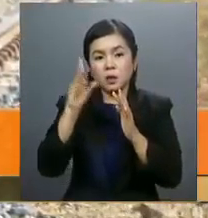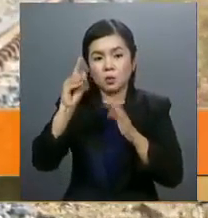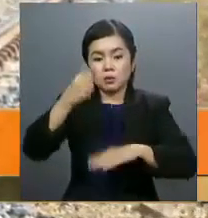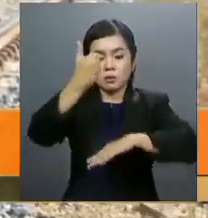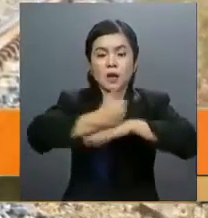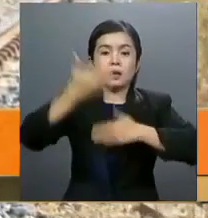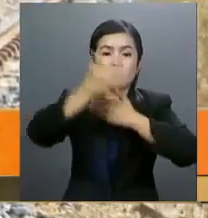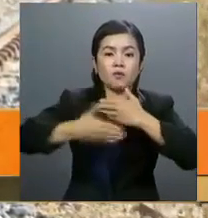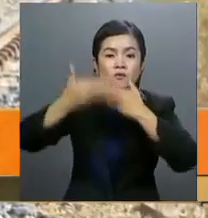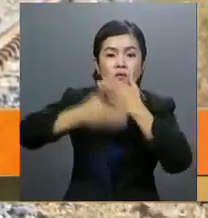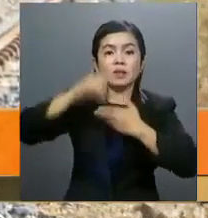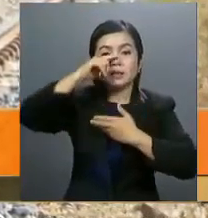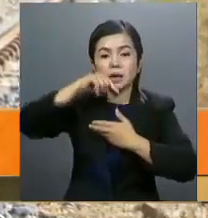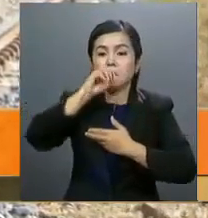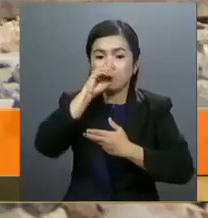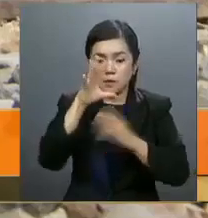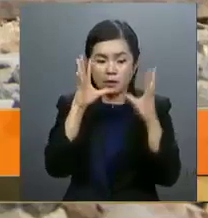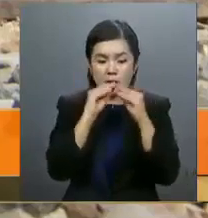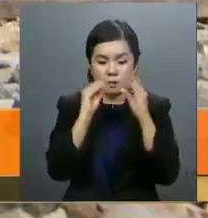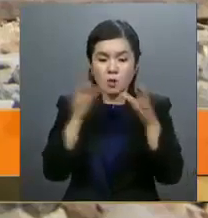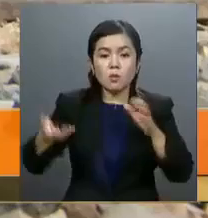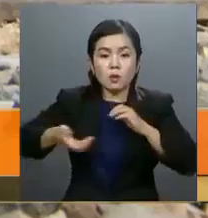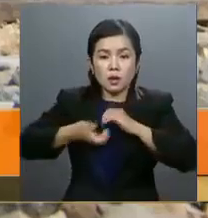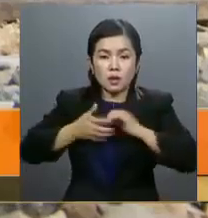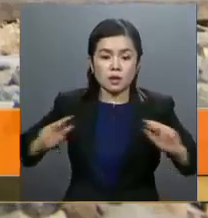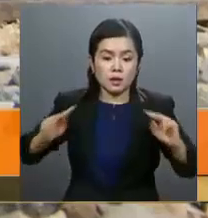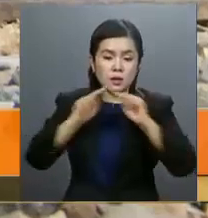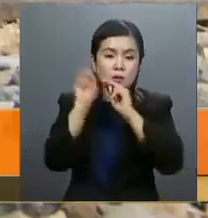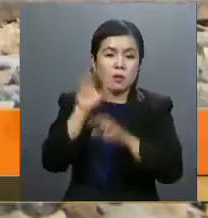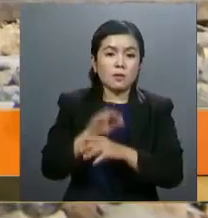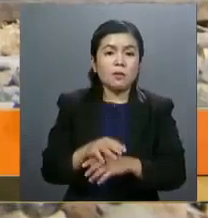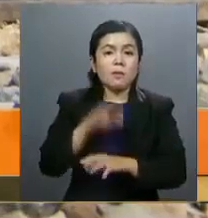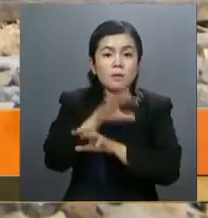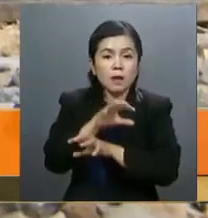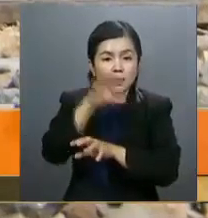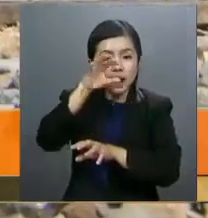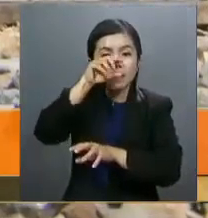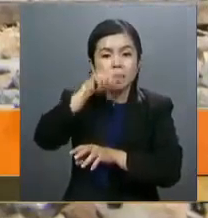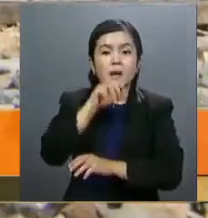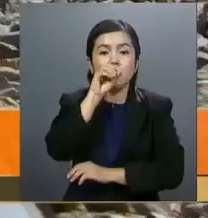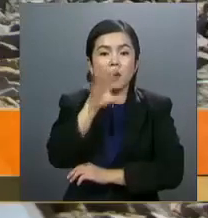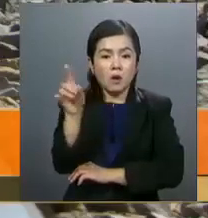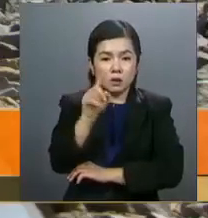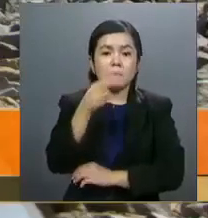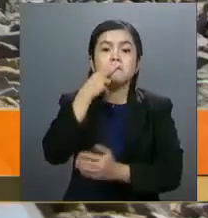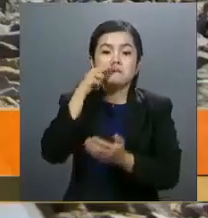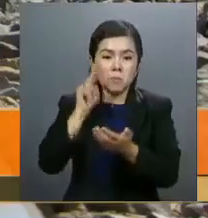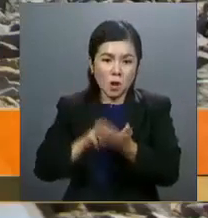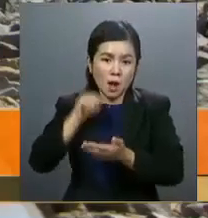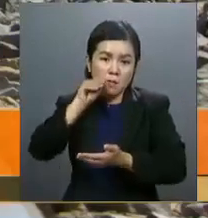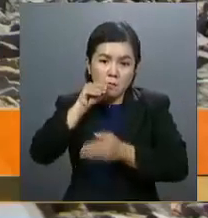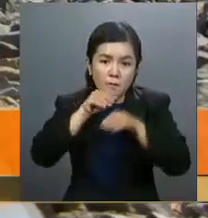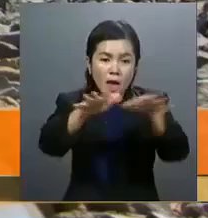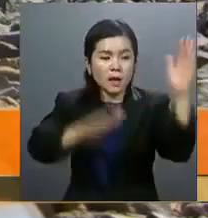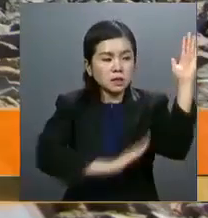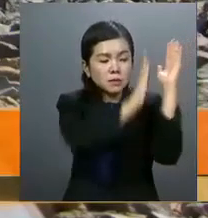ยเปิดเผยว่าในการประชุมร่วมกับกระทรวงมหาดไทยได้ข้อสรุปว่ากระทรวงมหาดไทยทำหนังสือสั่งการให้ทุกจังหวัดต